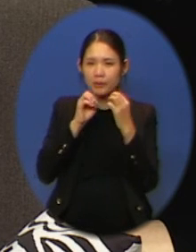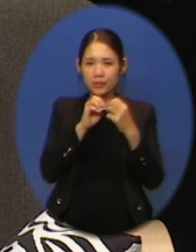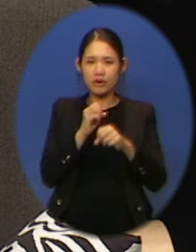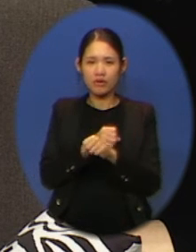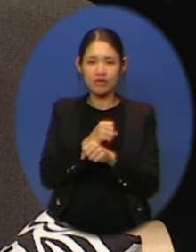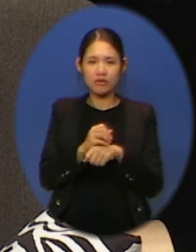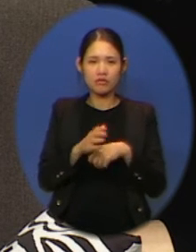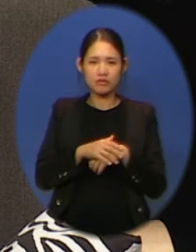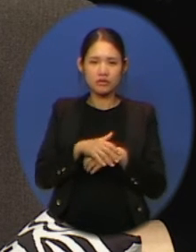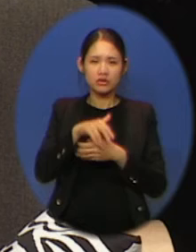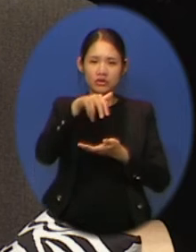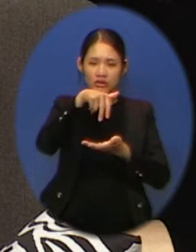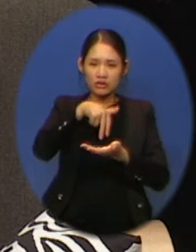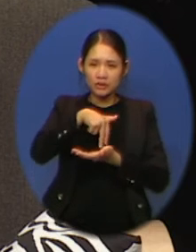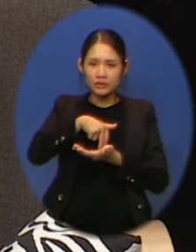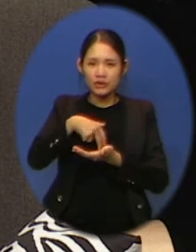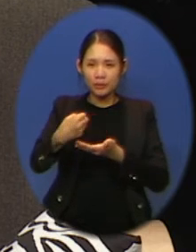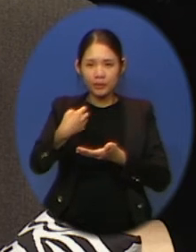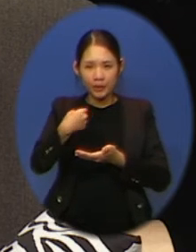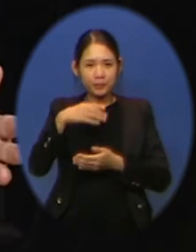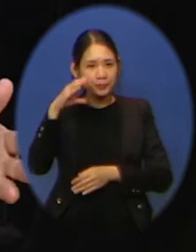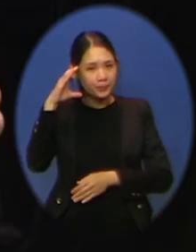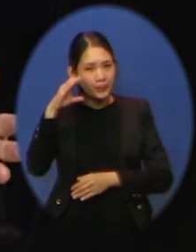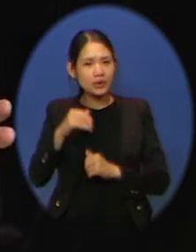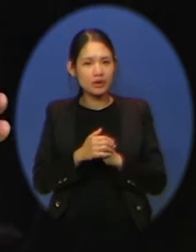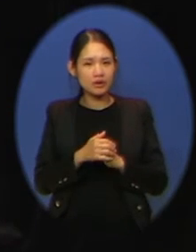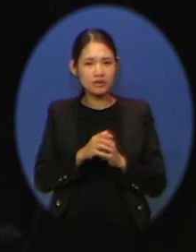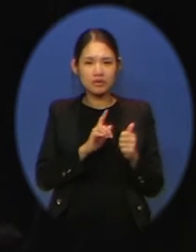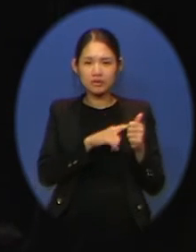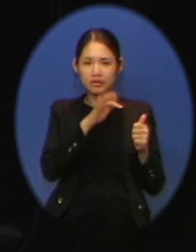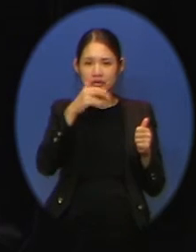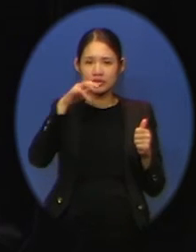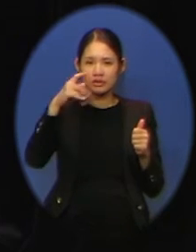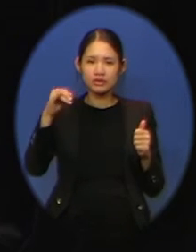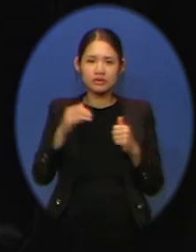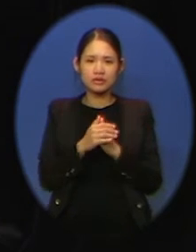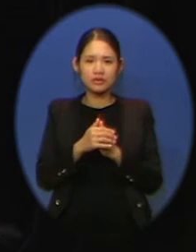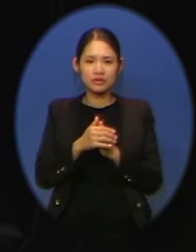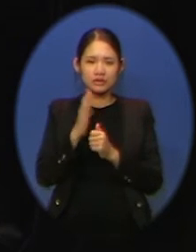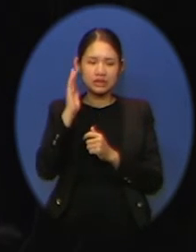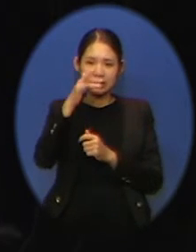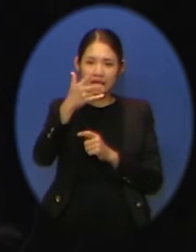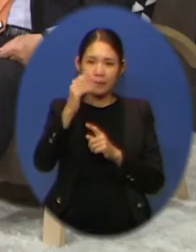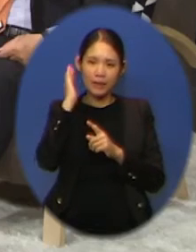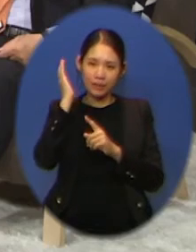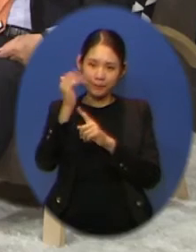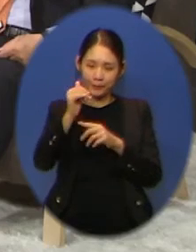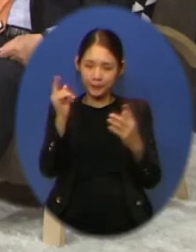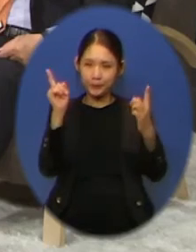장인의 입장을 얘기하는데 아, 대만 대통령 총통을 예 만났는데 예